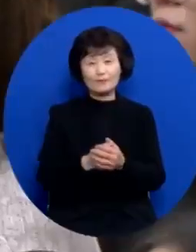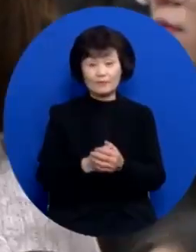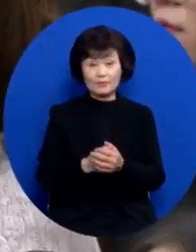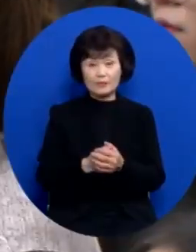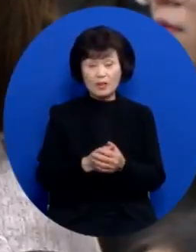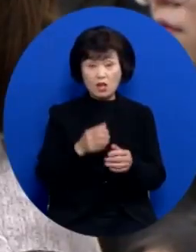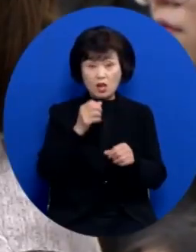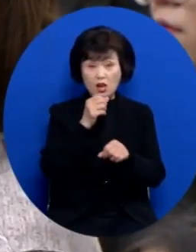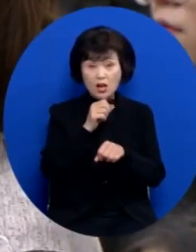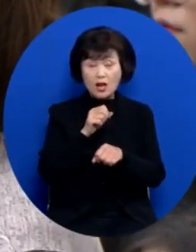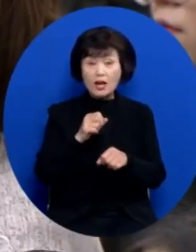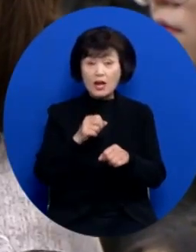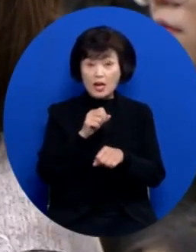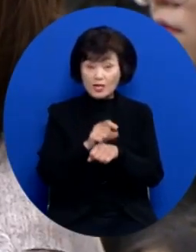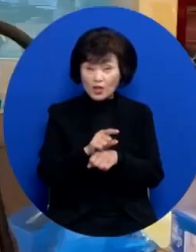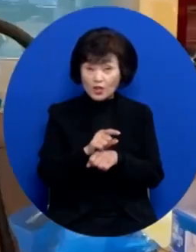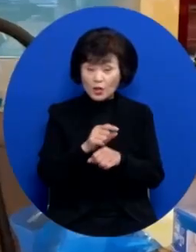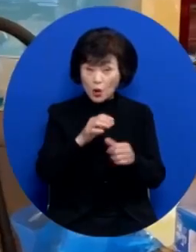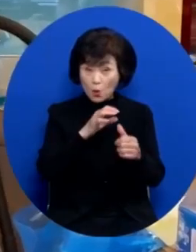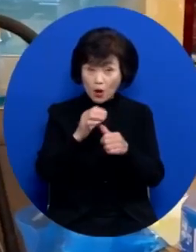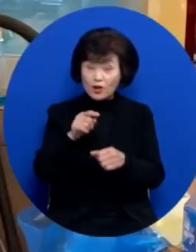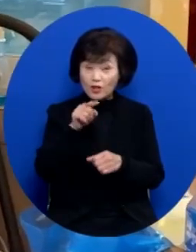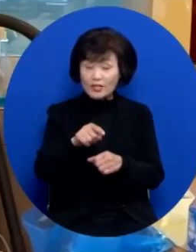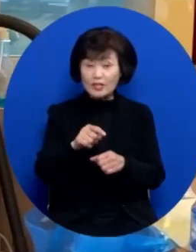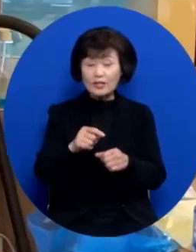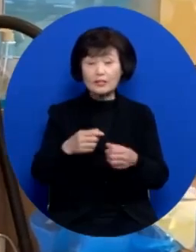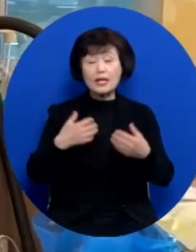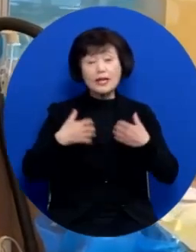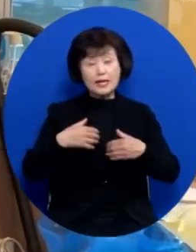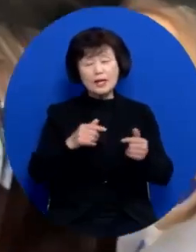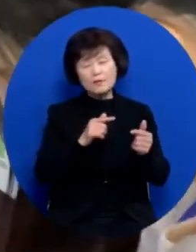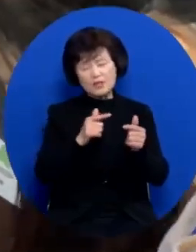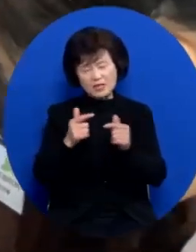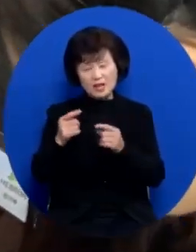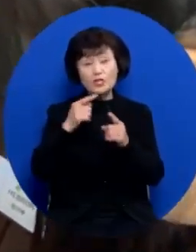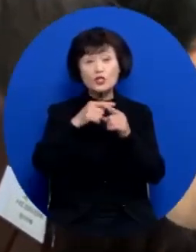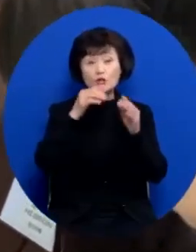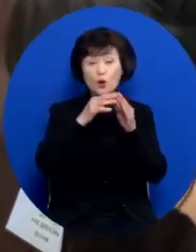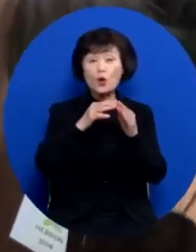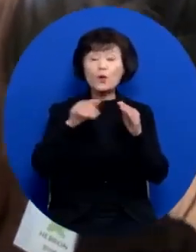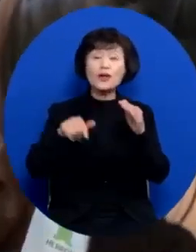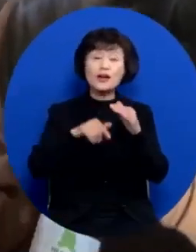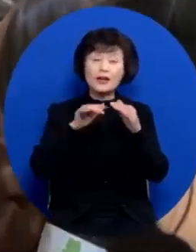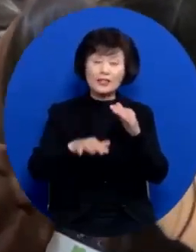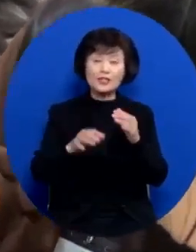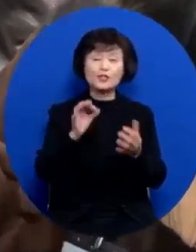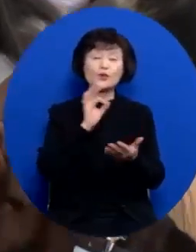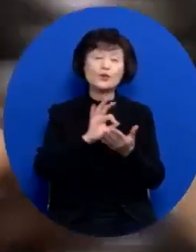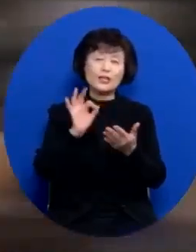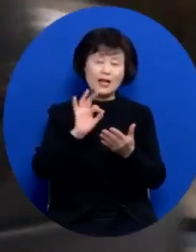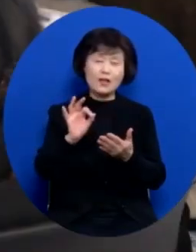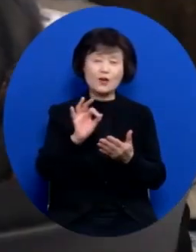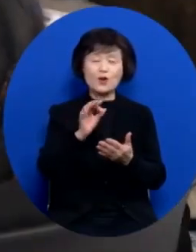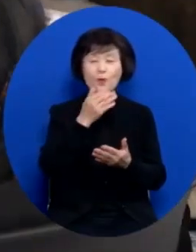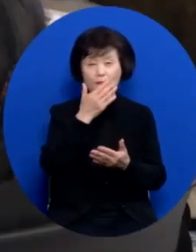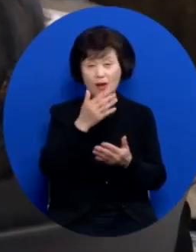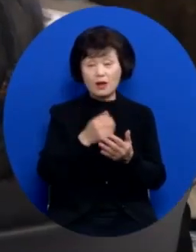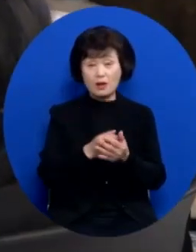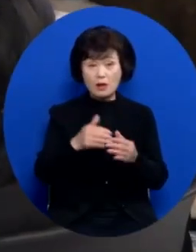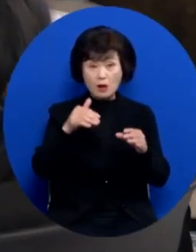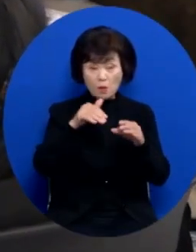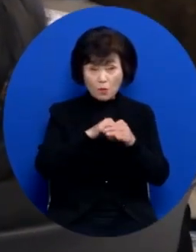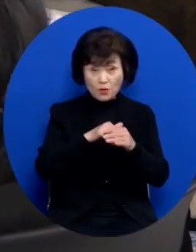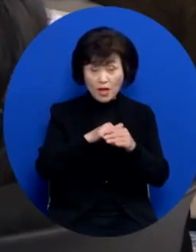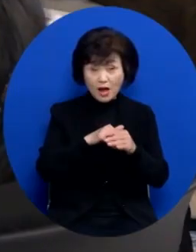활용한 청년부 설교, 교회 수련회 레크레이션 진행 등 다양하게 사용하고 있습니다. 이런 문화적인 흐름에